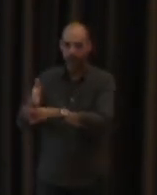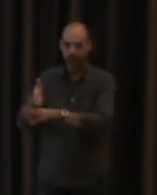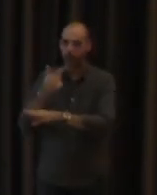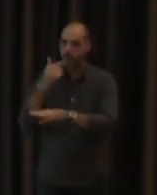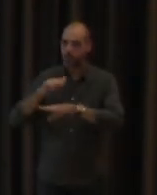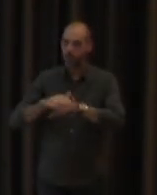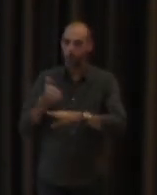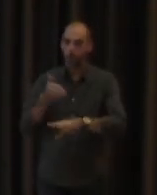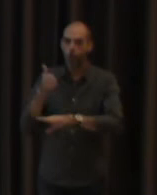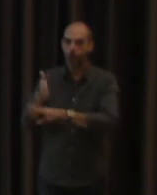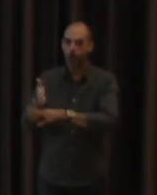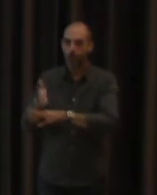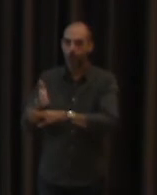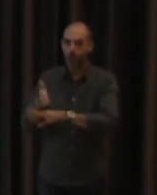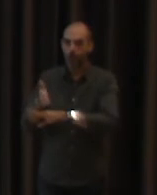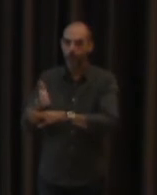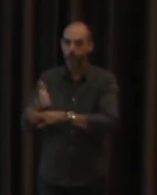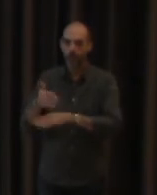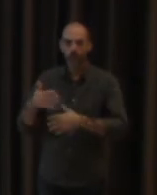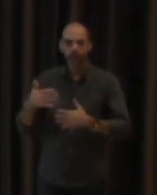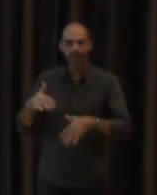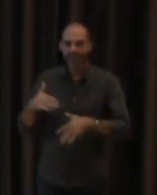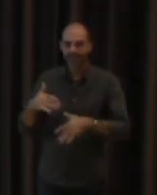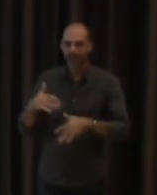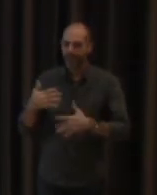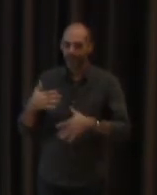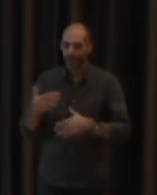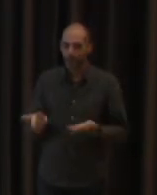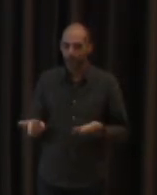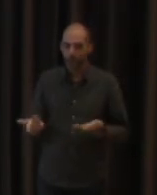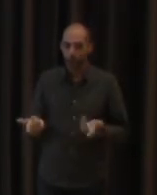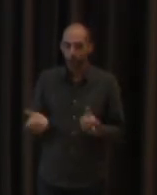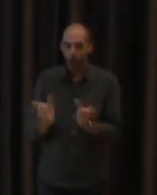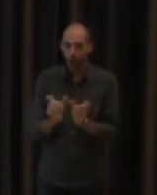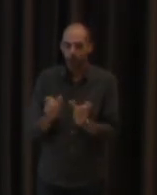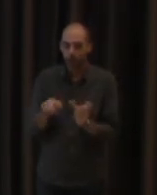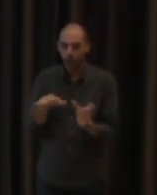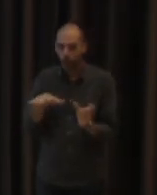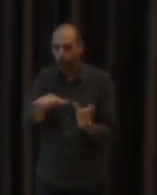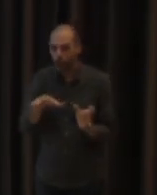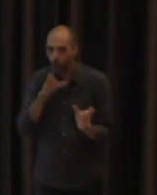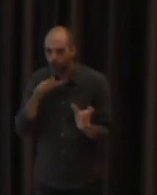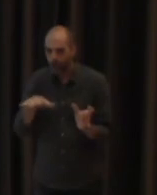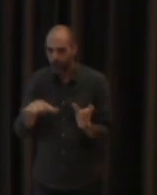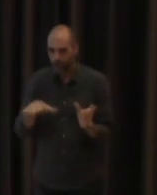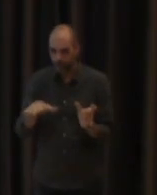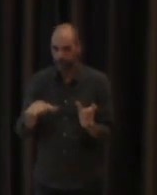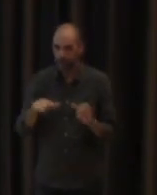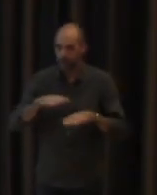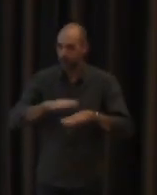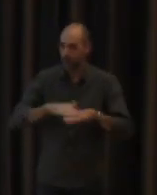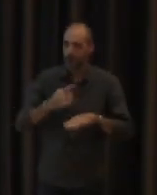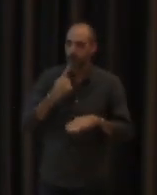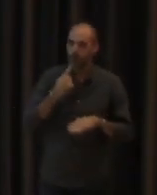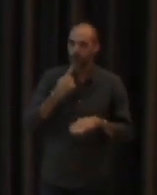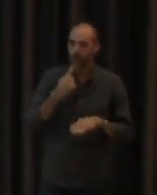verb anar no pot prescindir del complement de destinació, perquè no es pot donar per suposat. La mínima expressió haurà de ser el